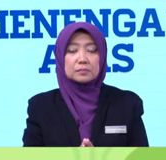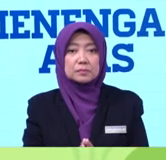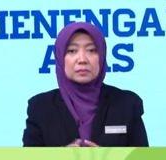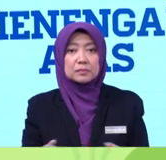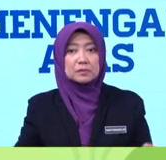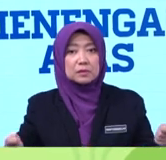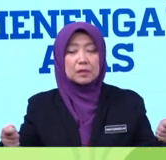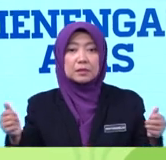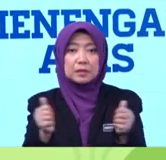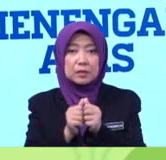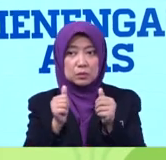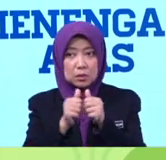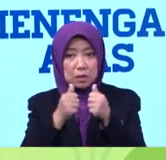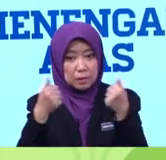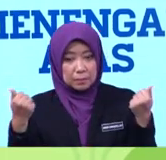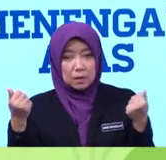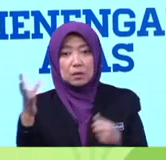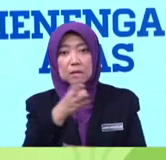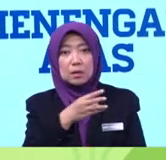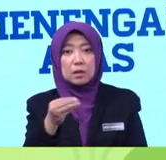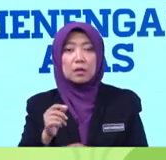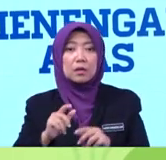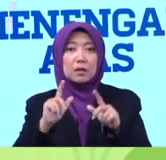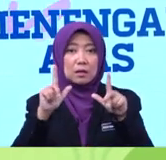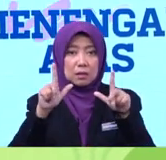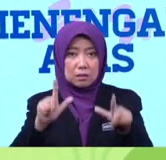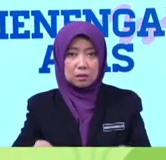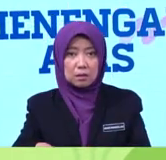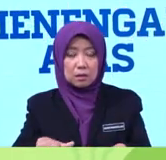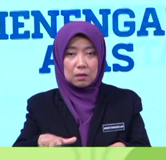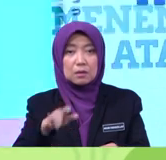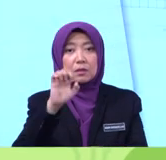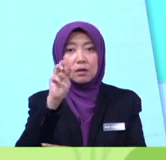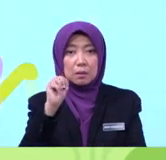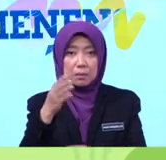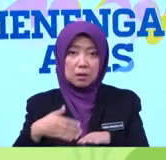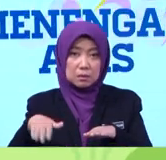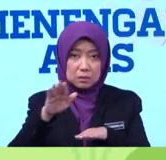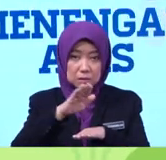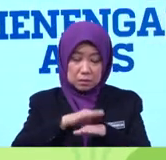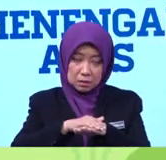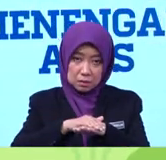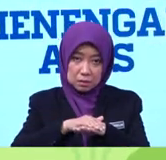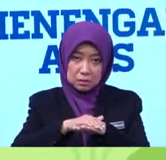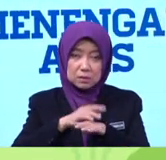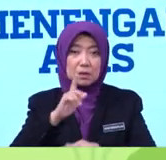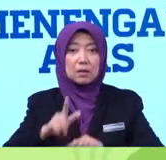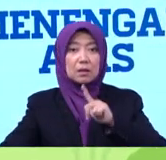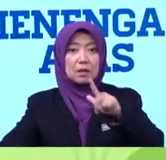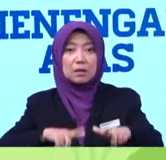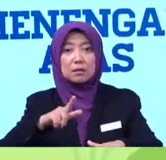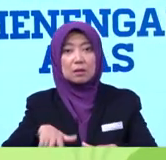surat kabar dan Letakkan bobola lumpur Im di atasnya dan langkah yang